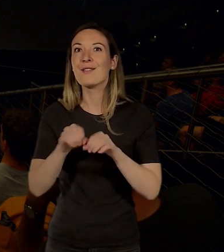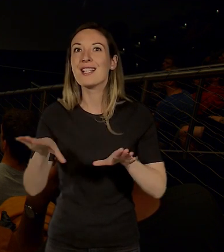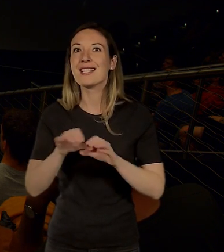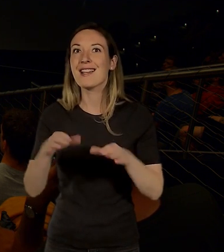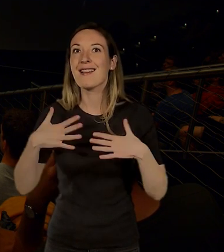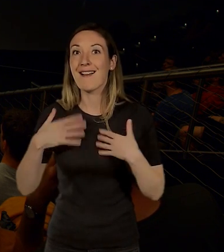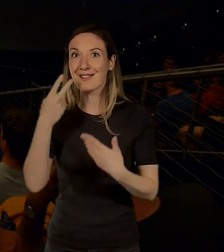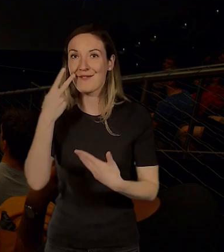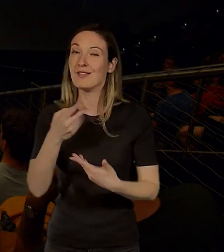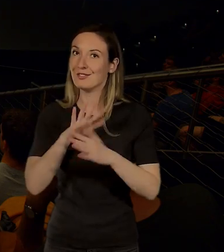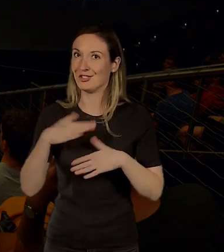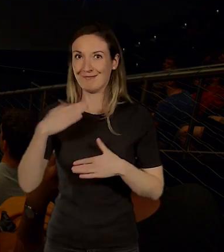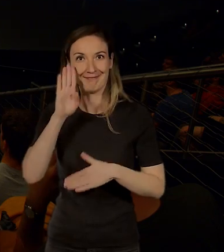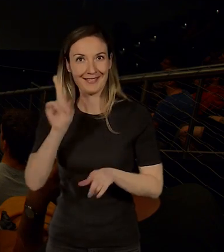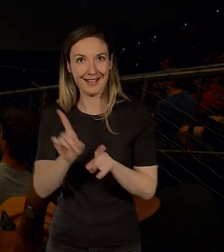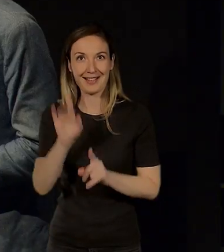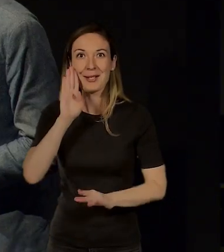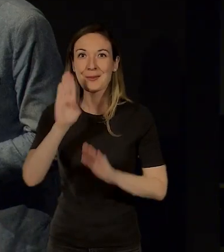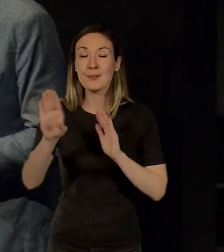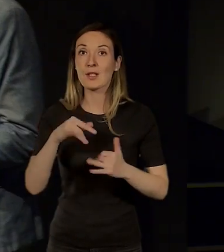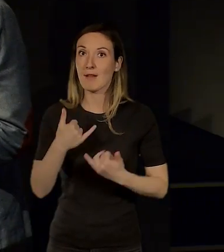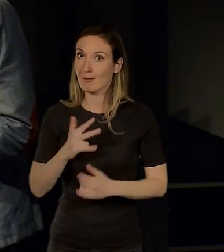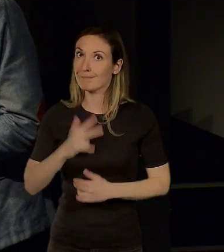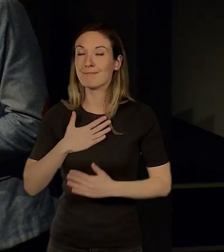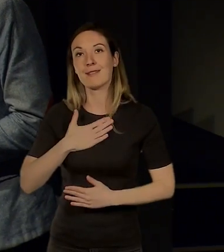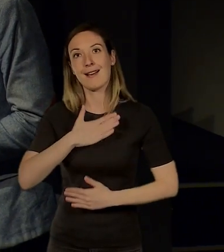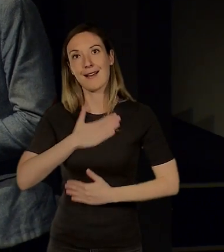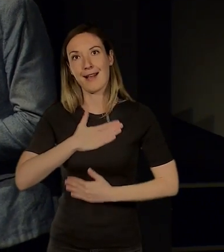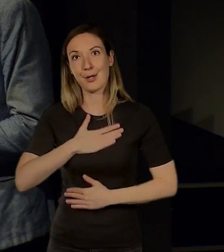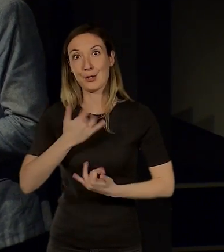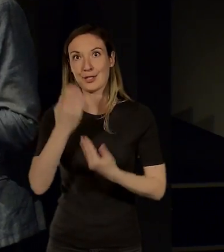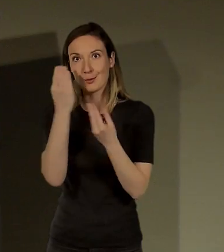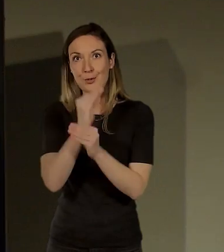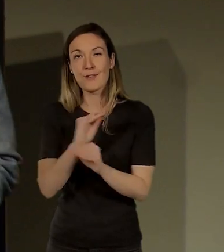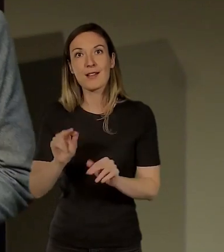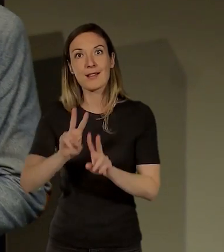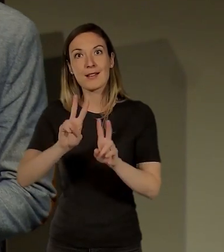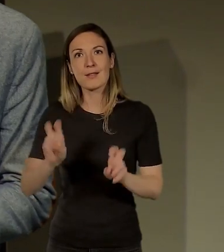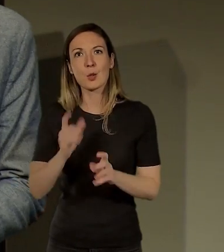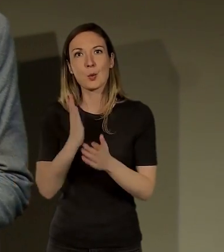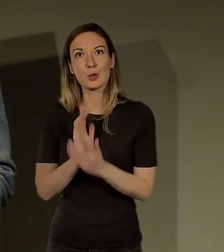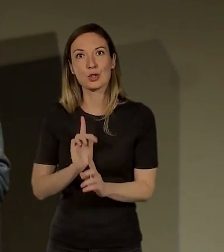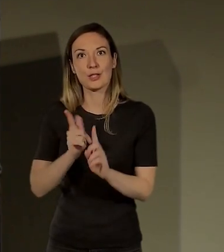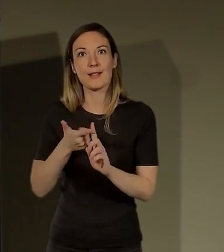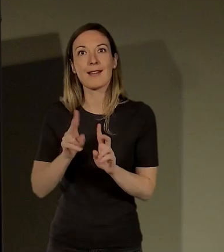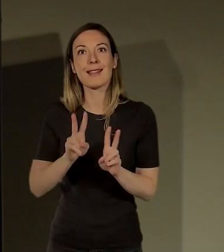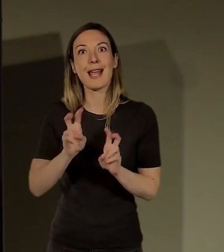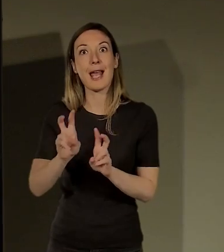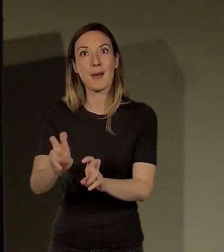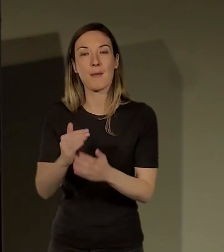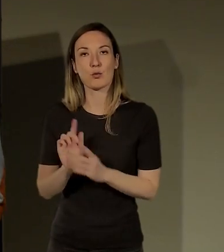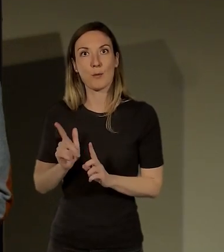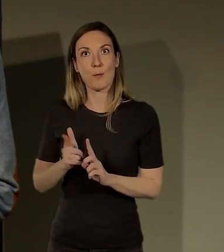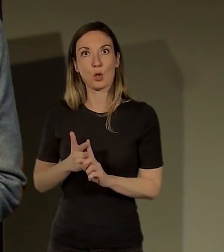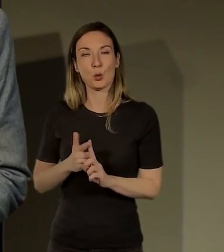A je mi velkou ctí, že vás tady dnes můžu přivítat u, řekl bych, druhé série seriálu Velké